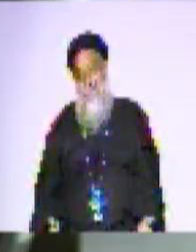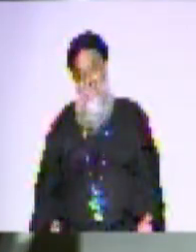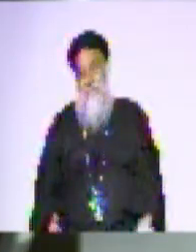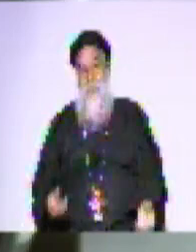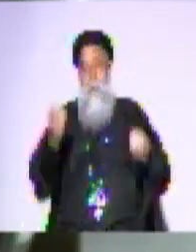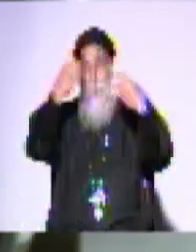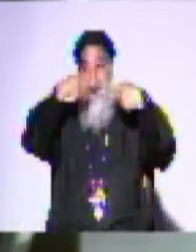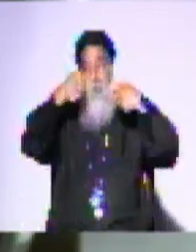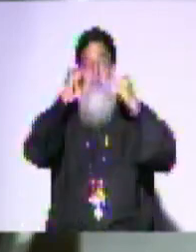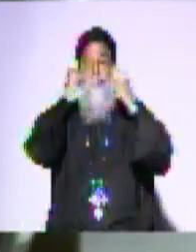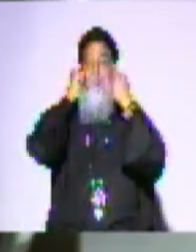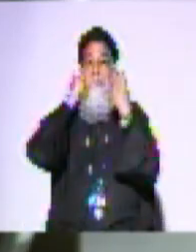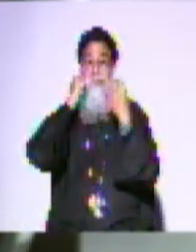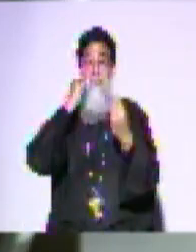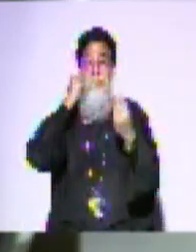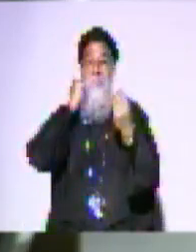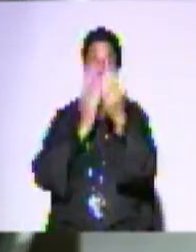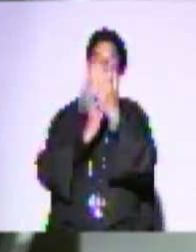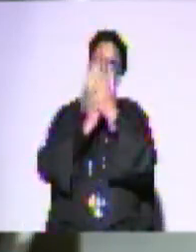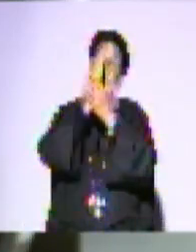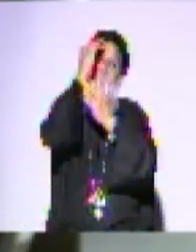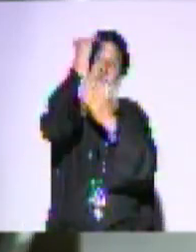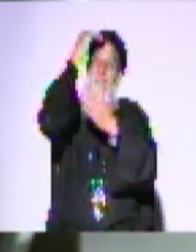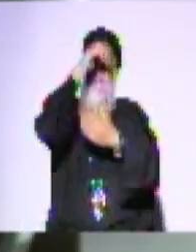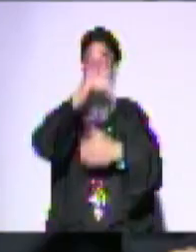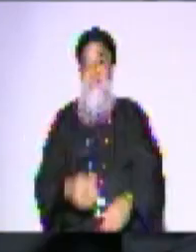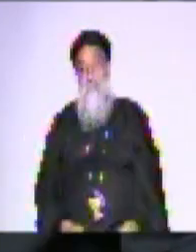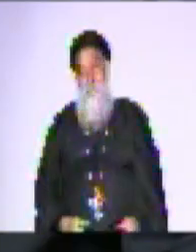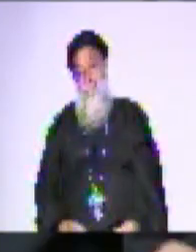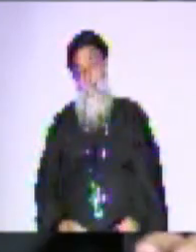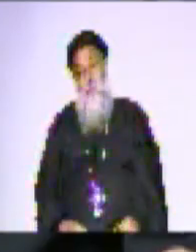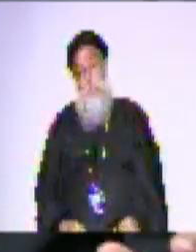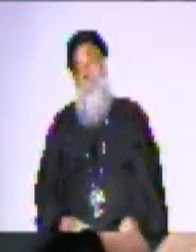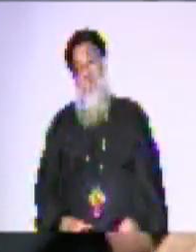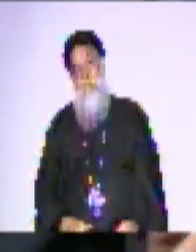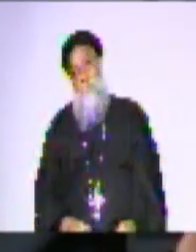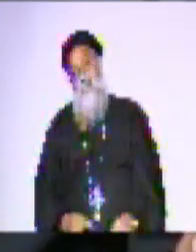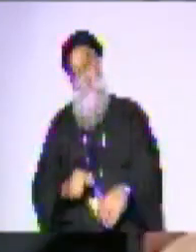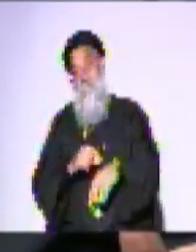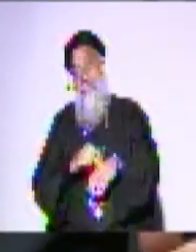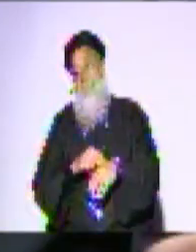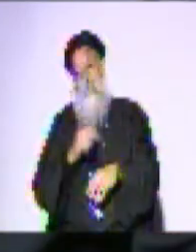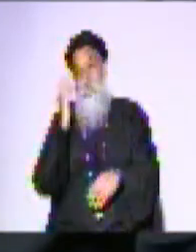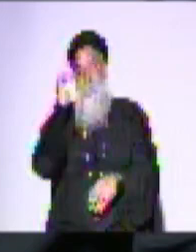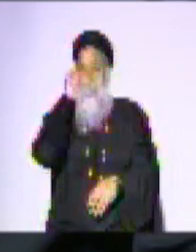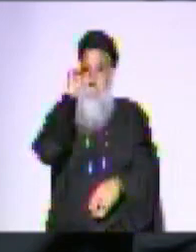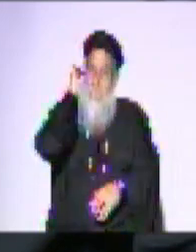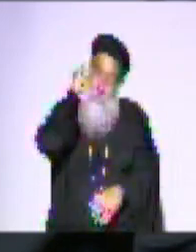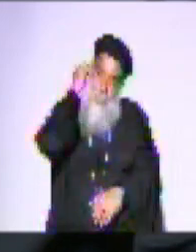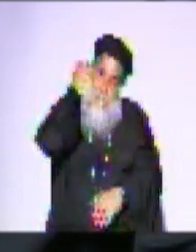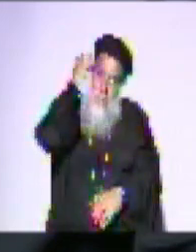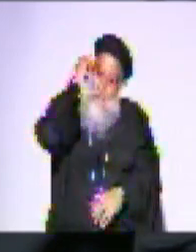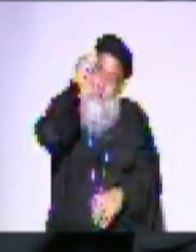رجاء الحياة الأبدية. سيدنا، لأن الإنسان اتخلق في البداية